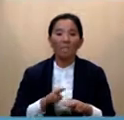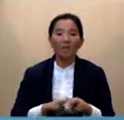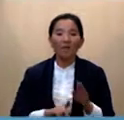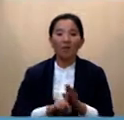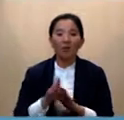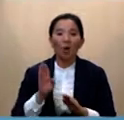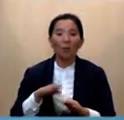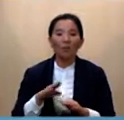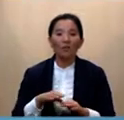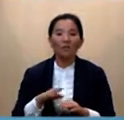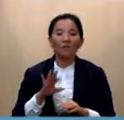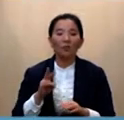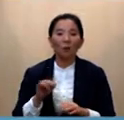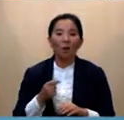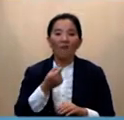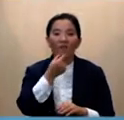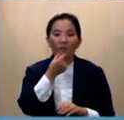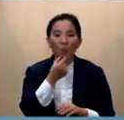по свистку труд